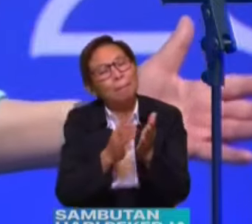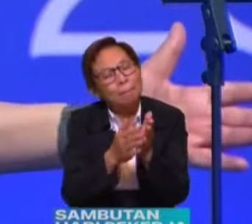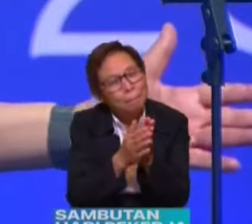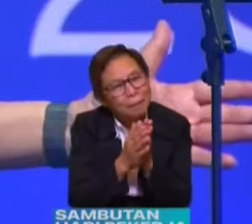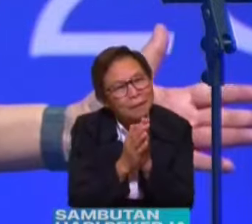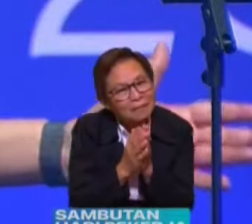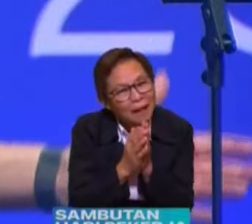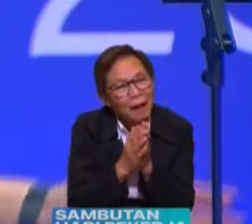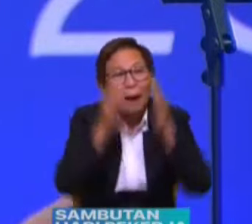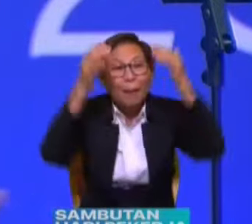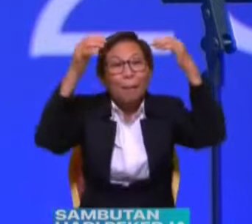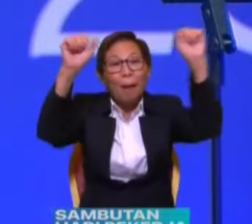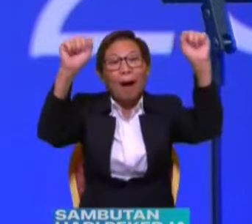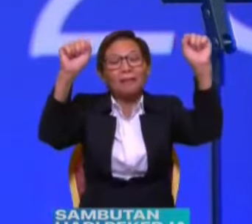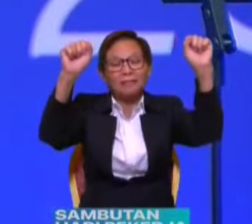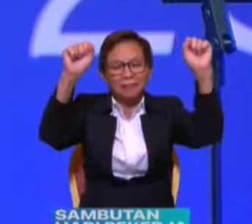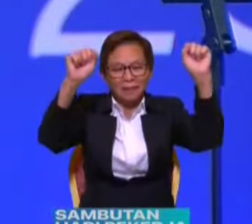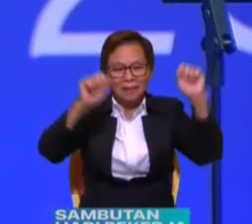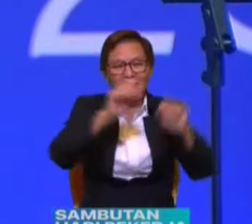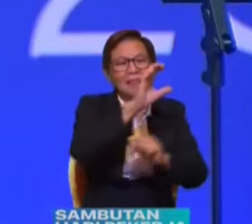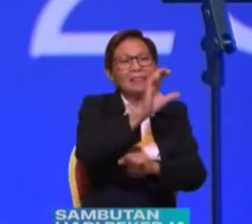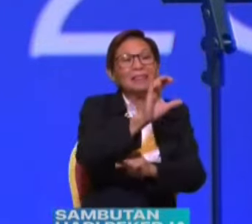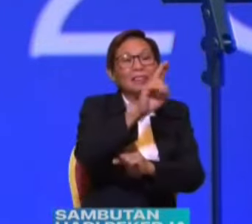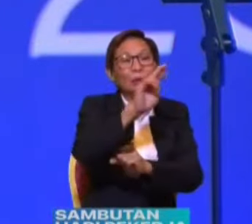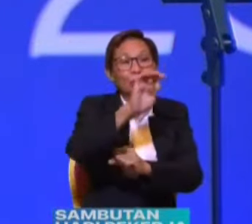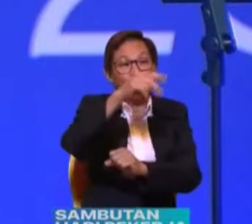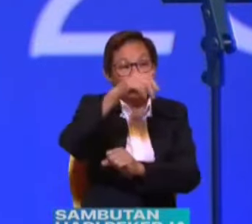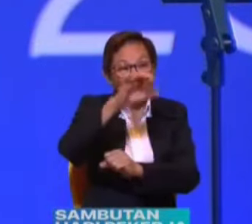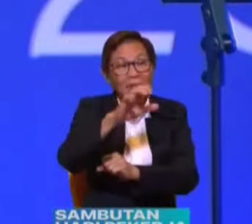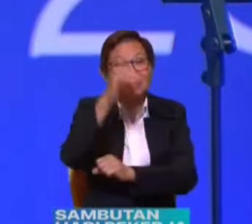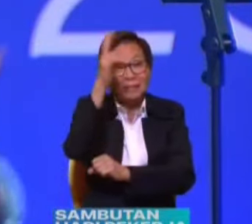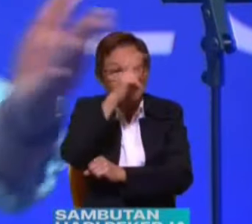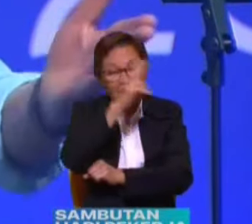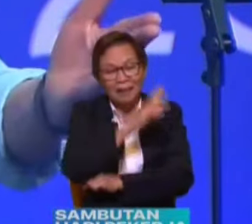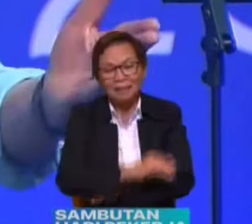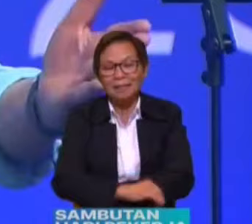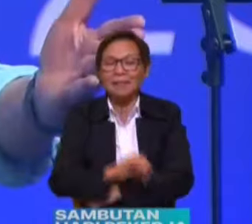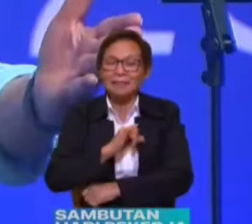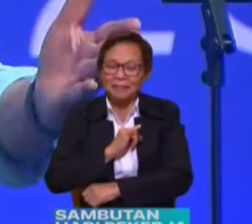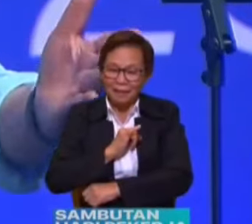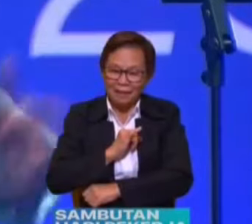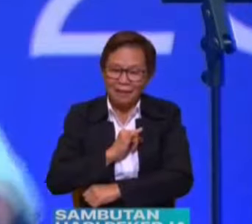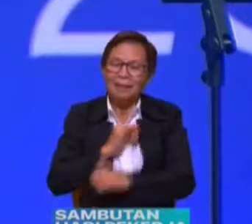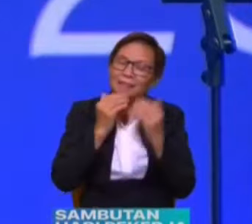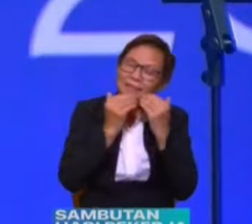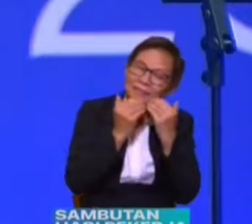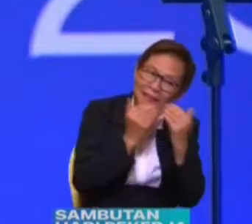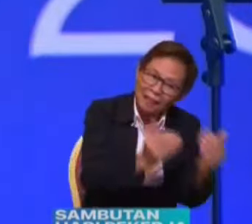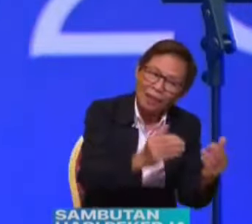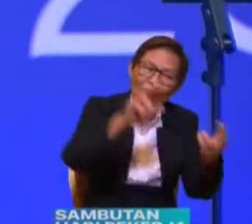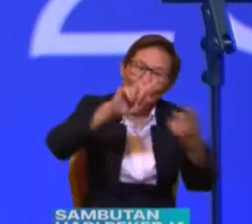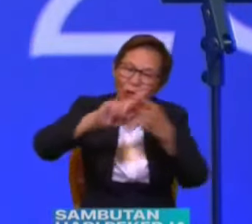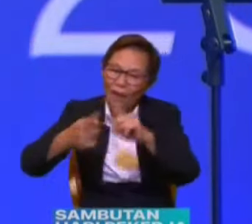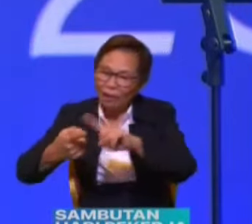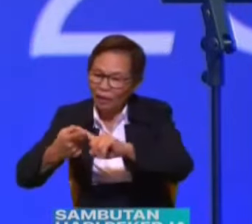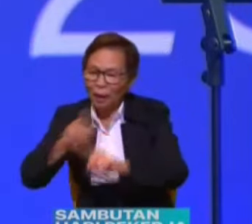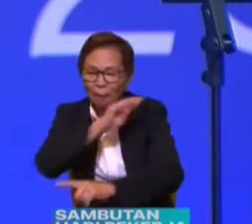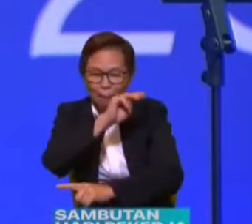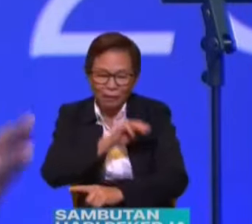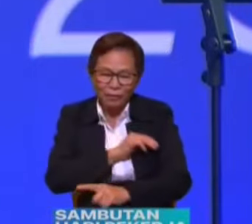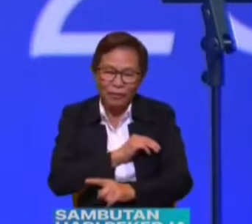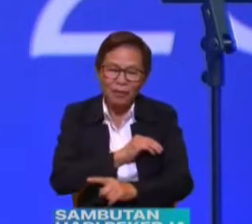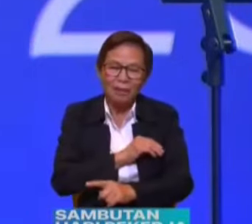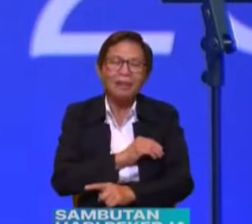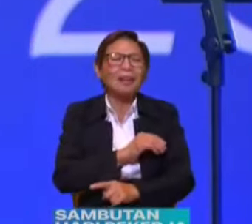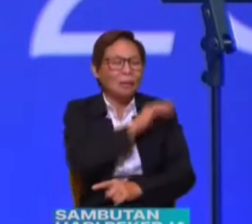majikan QPEX itu kerajaan lah. Ya. Dan sebab itu saya terima kasih kepada rakan-rakan menteri kerana